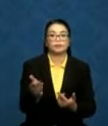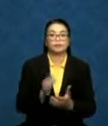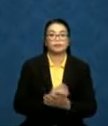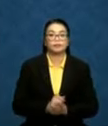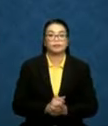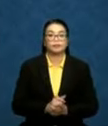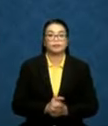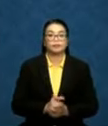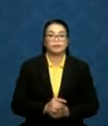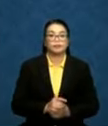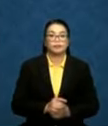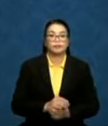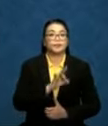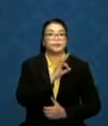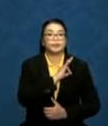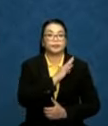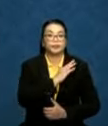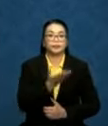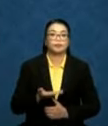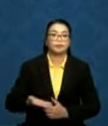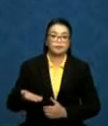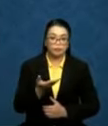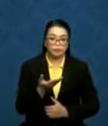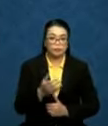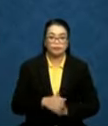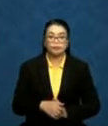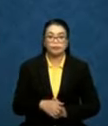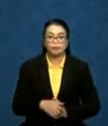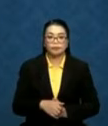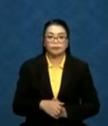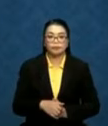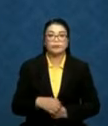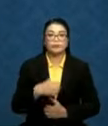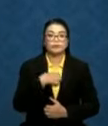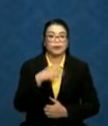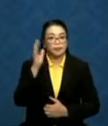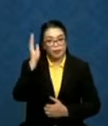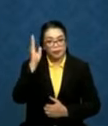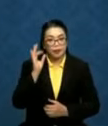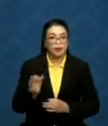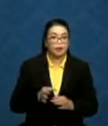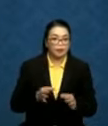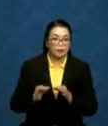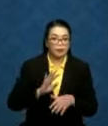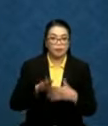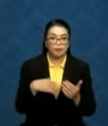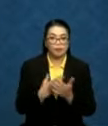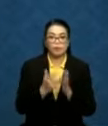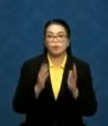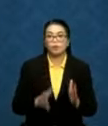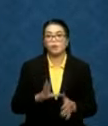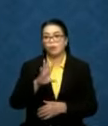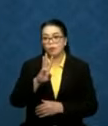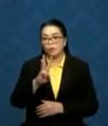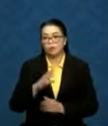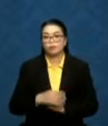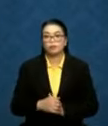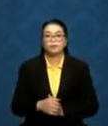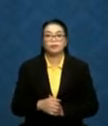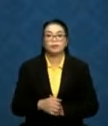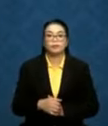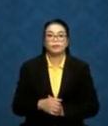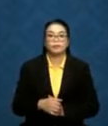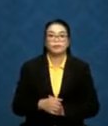ครับมีสมาชิกที่เอ่อประสงค์จะอภิปรายนะครับตอนนี้ทั้งหมด 6ท่านนะครับ